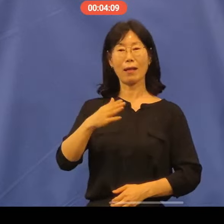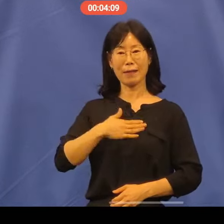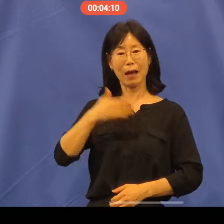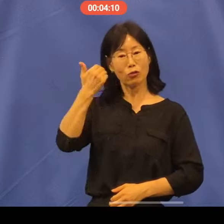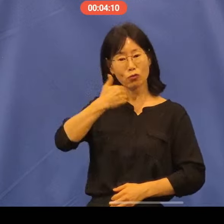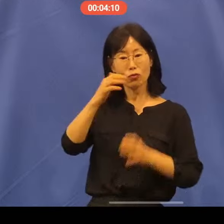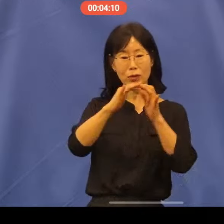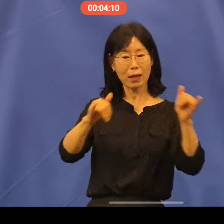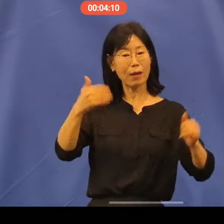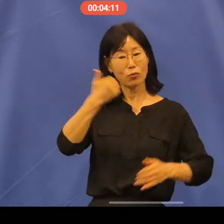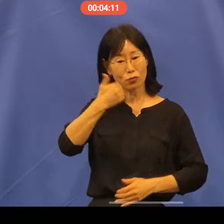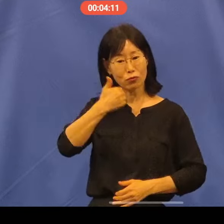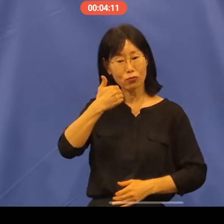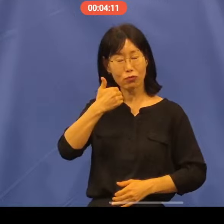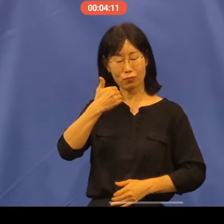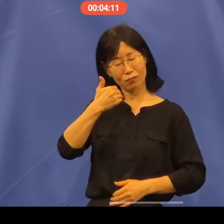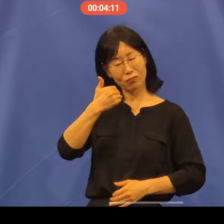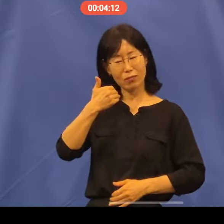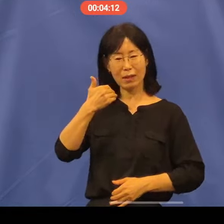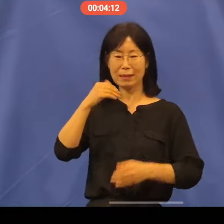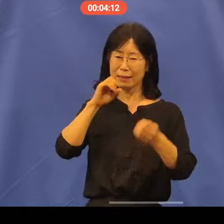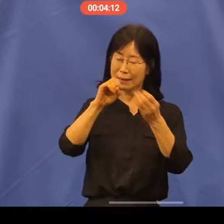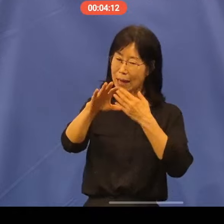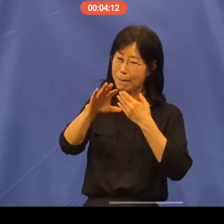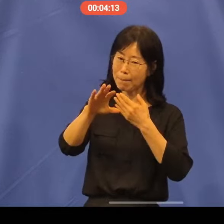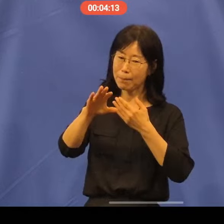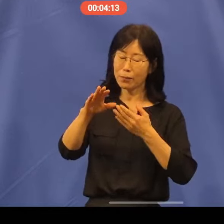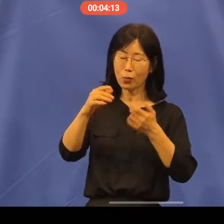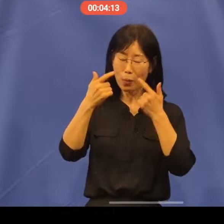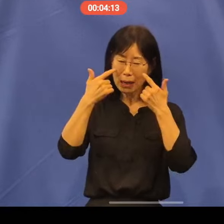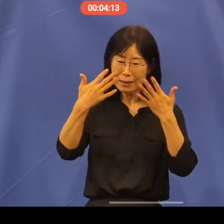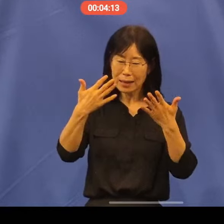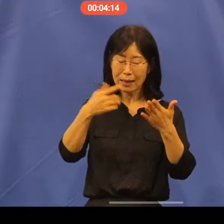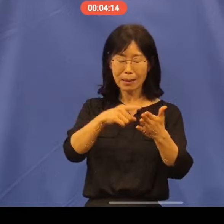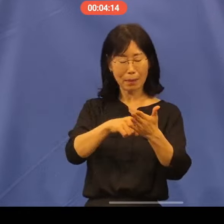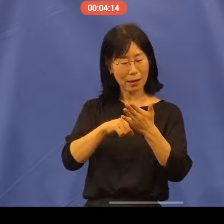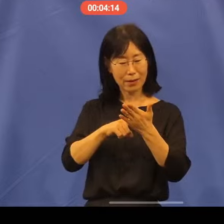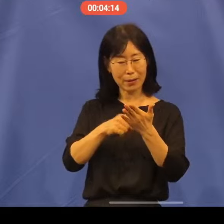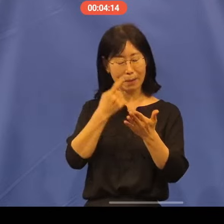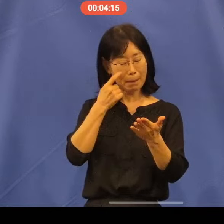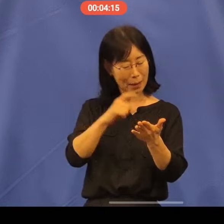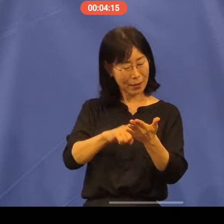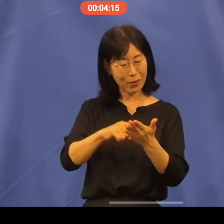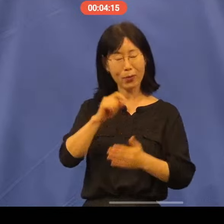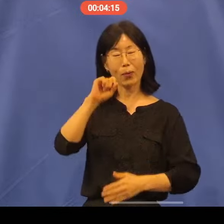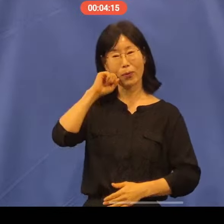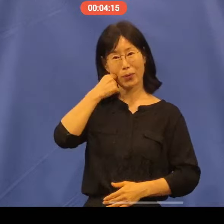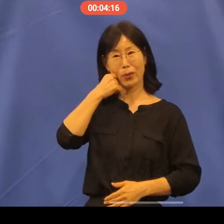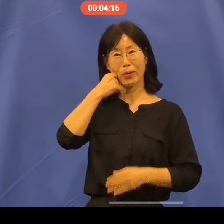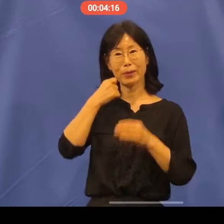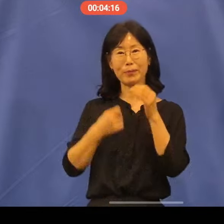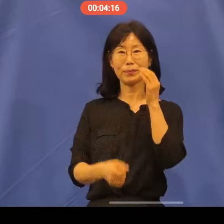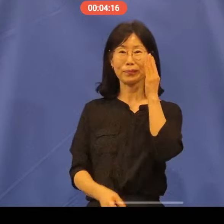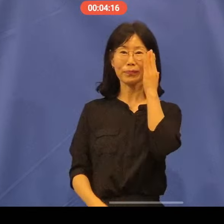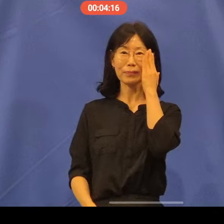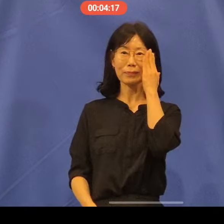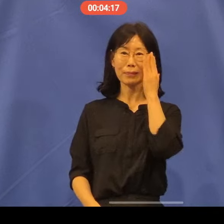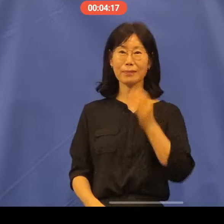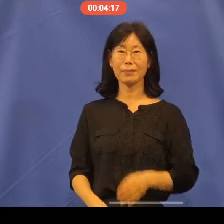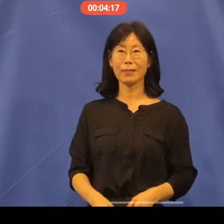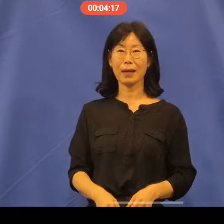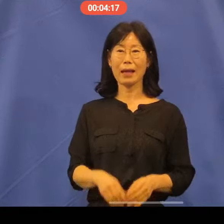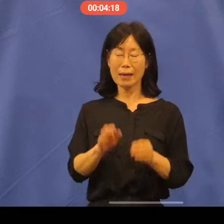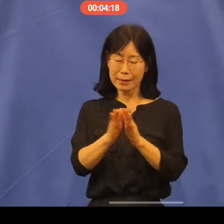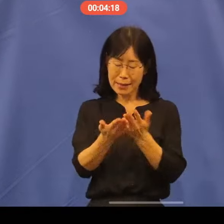누구냐? 아무리 물어도 답을 세상에서 얻기 힘들어요. 그래서 인문학의 책들이 많이 있지만 인문학을